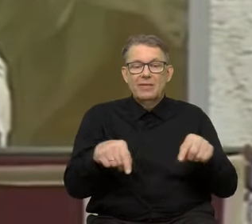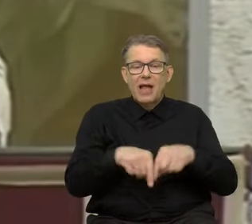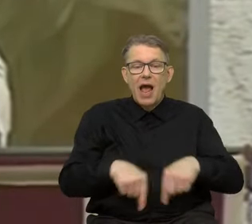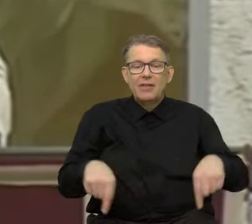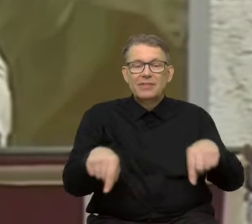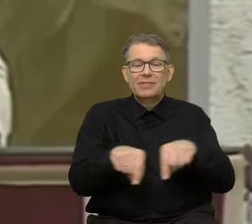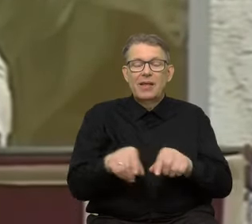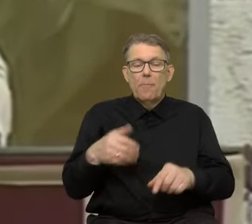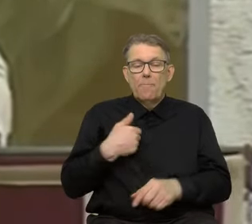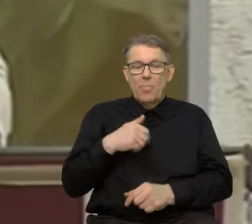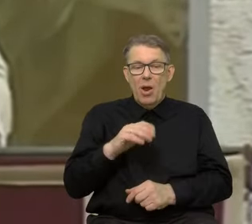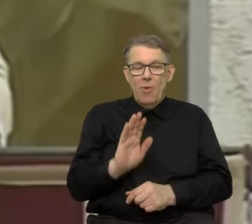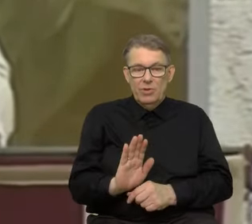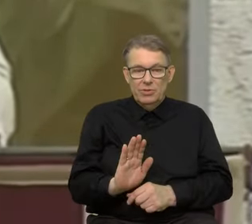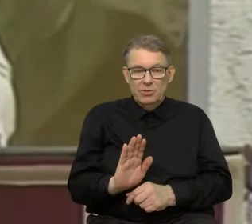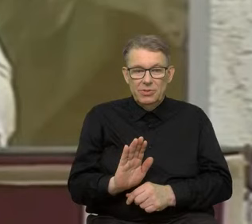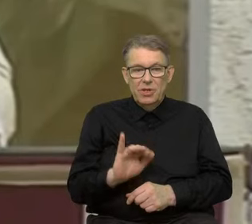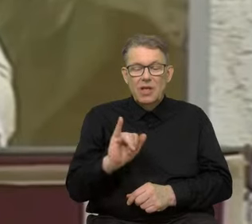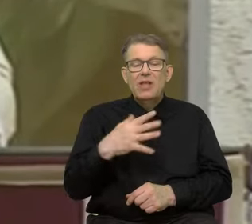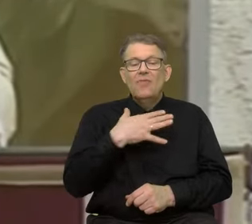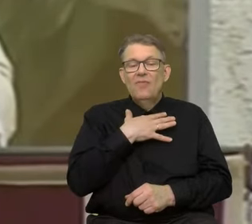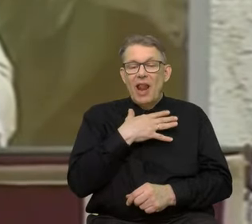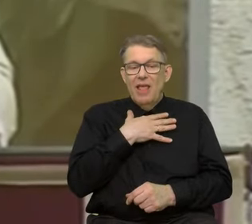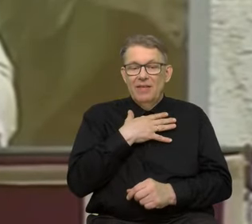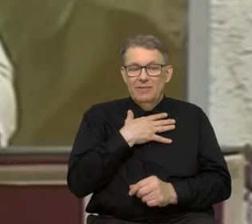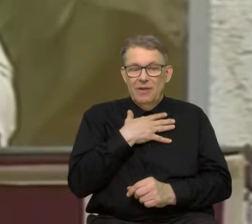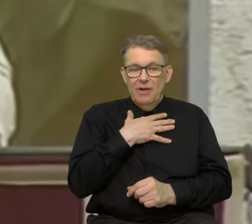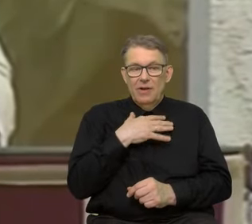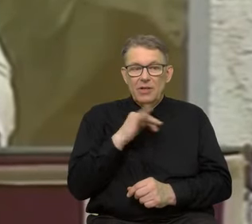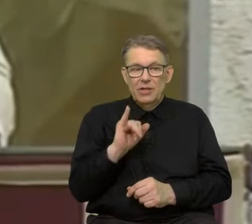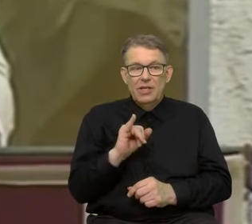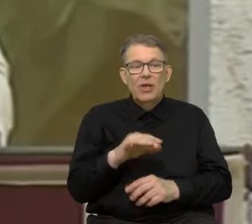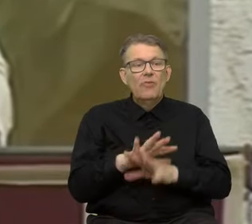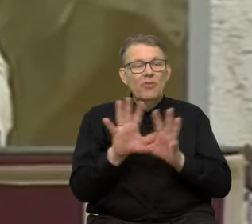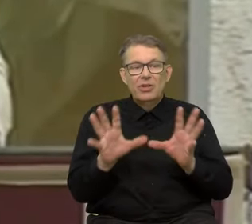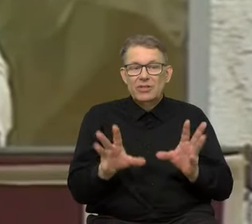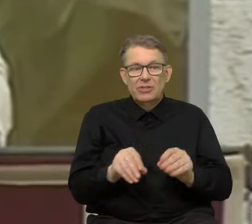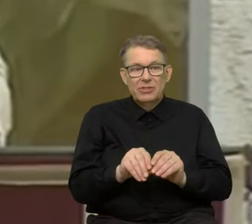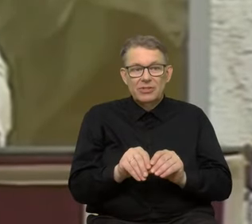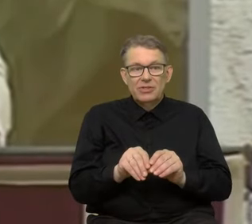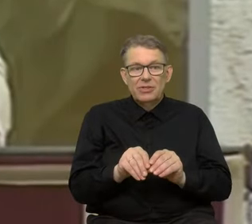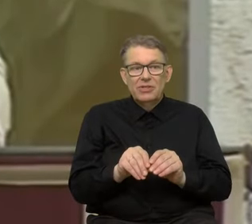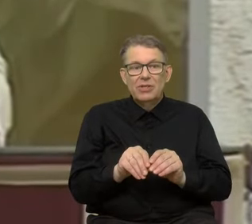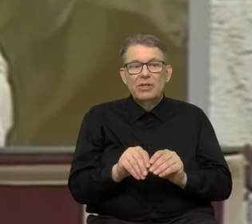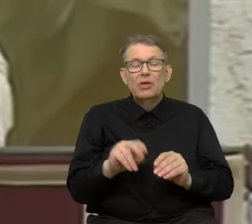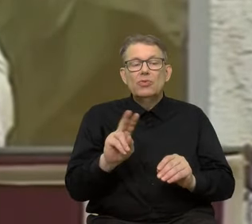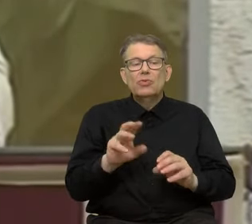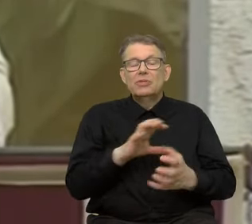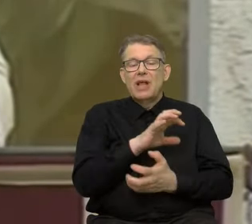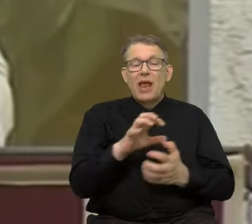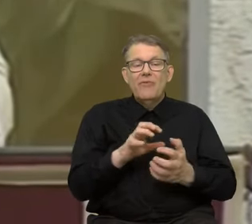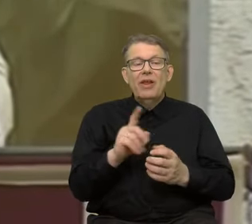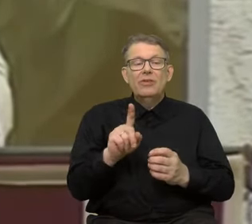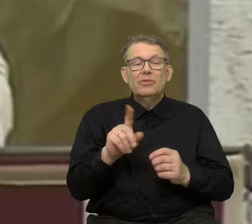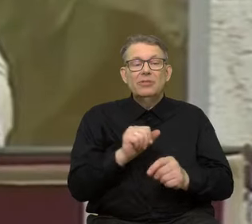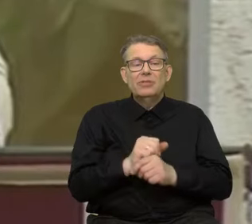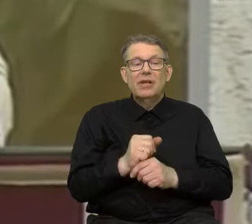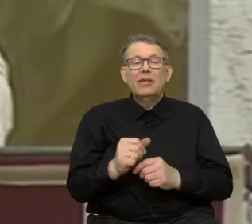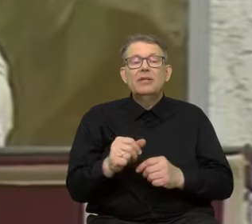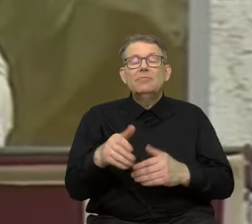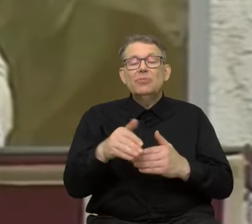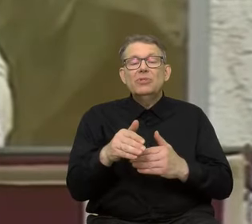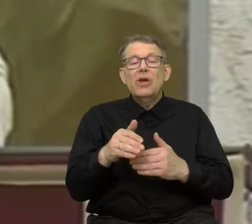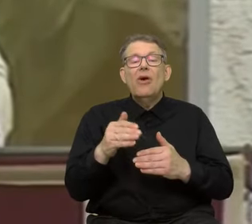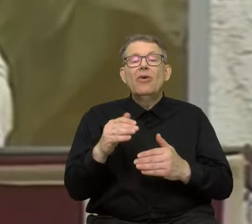archidiecezją białostocką i wileńską oraz wszystkimi wierni w świecie, którym blisk jest